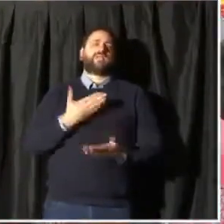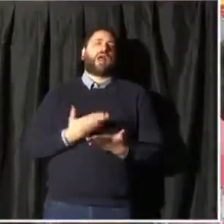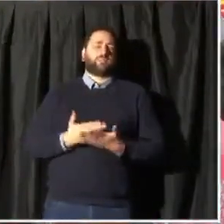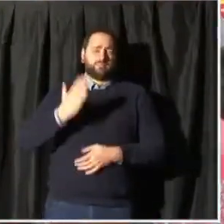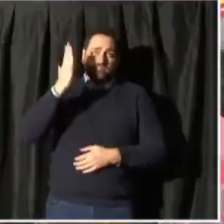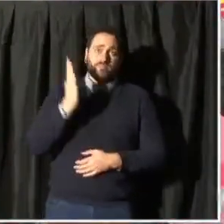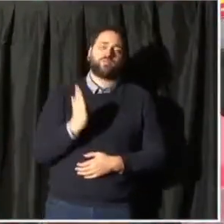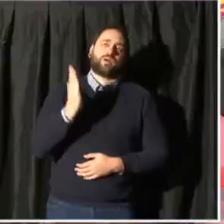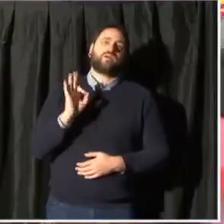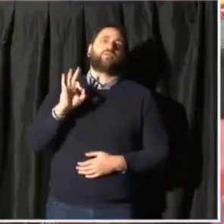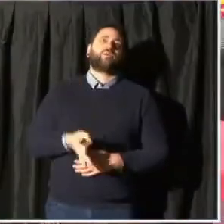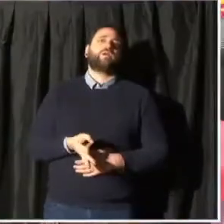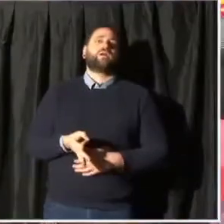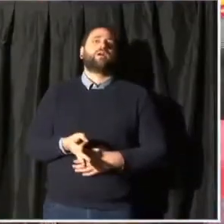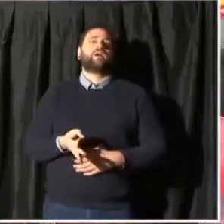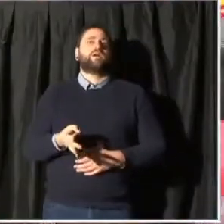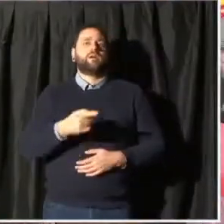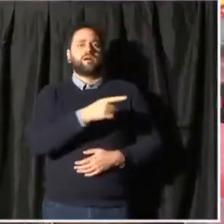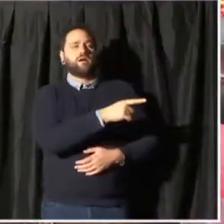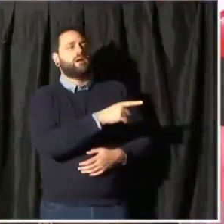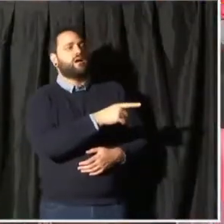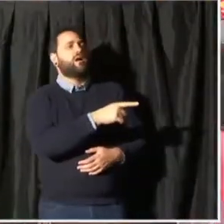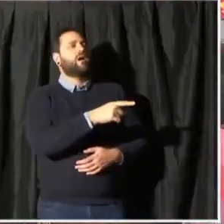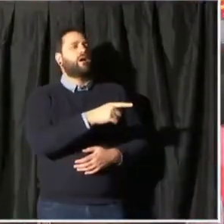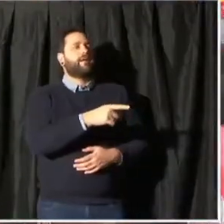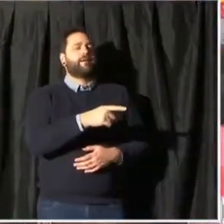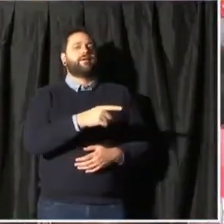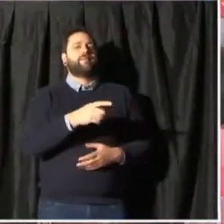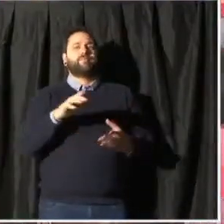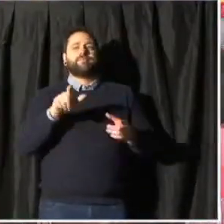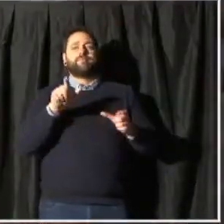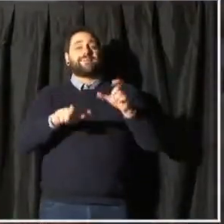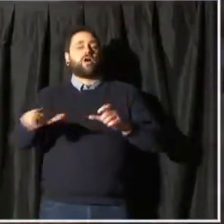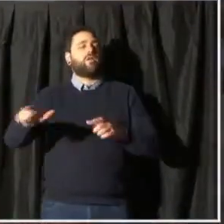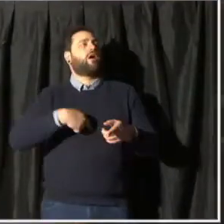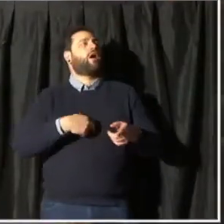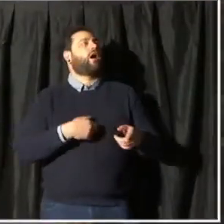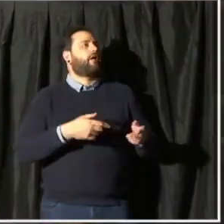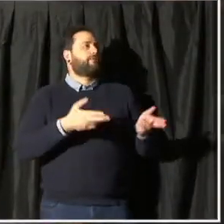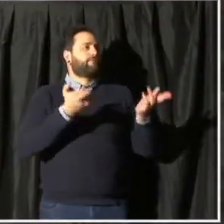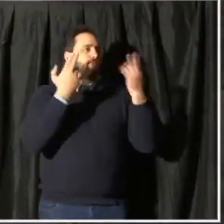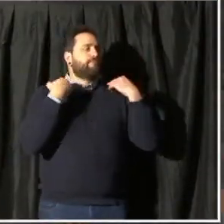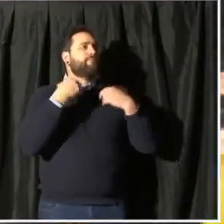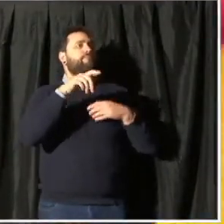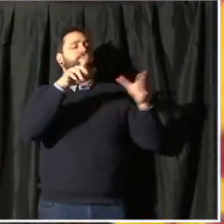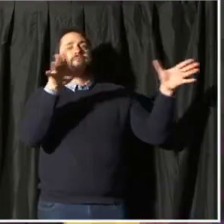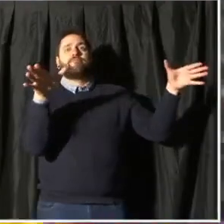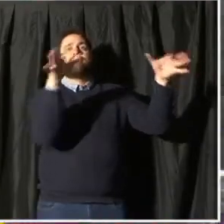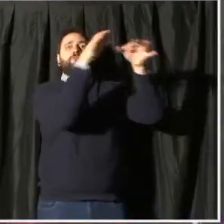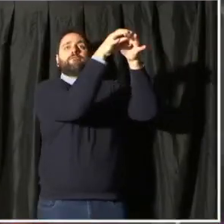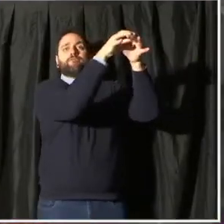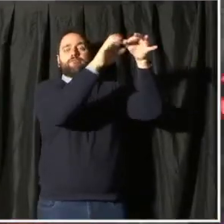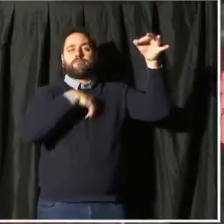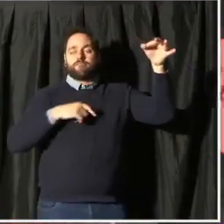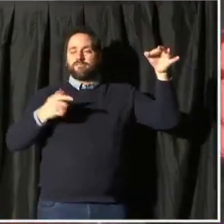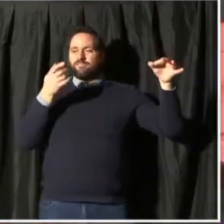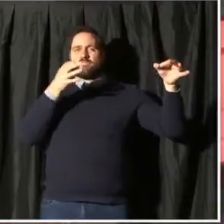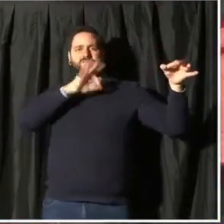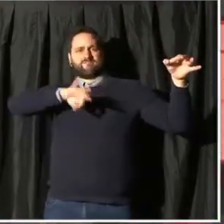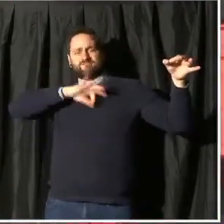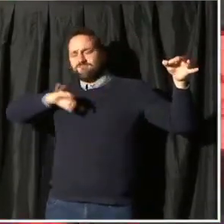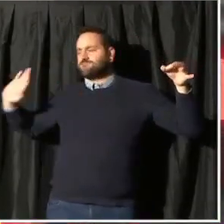pas à l'idée qu'une infime minorité de privilégiés de parasites s'enrichissent sur le dos des travailleurs